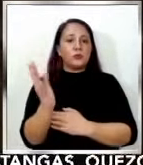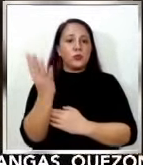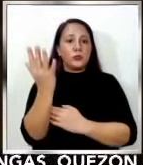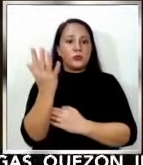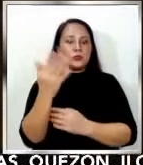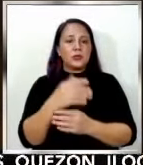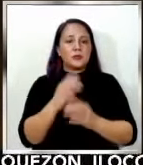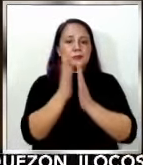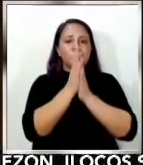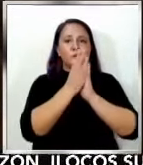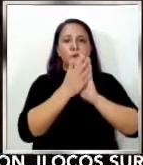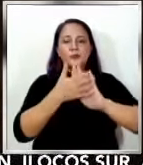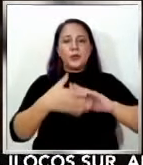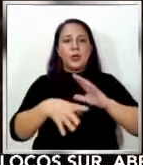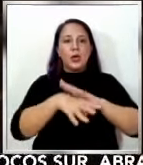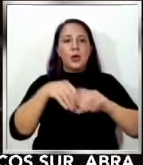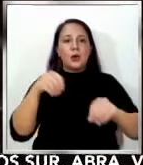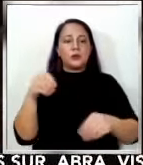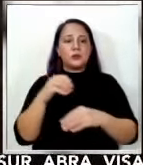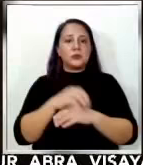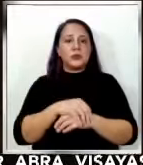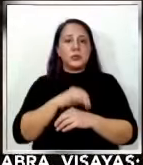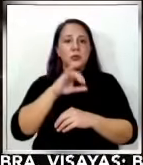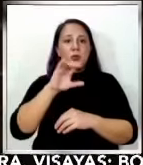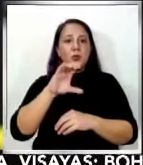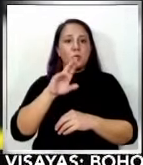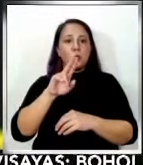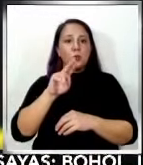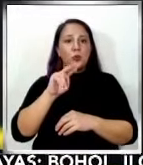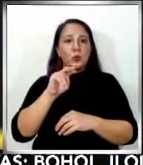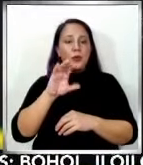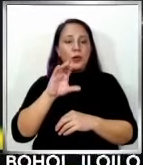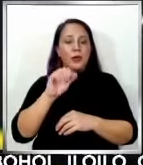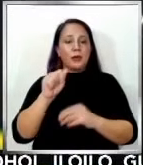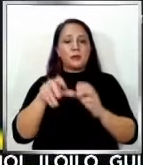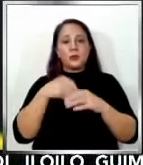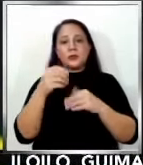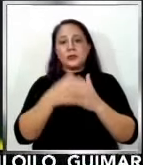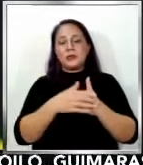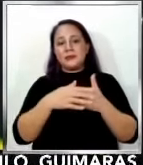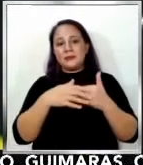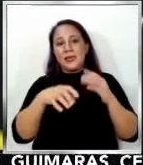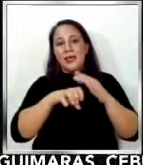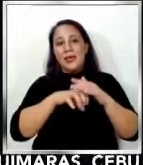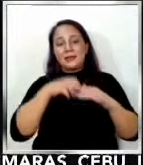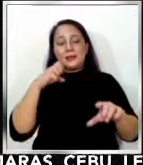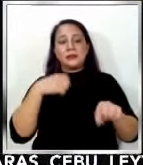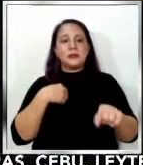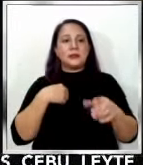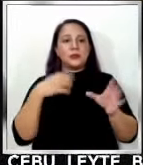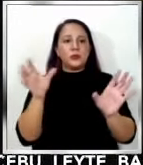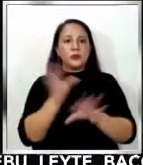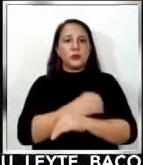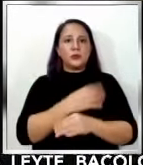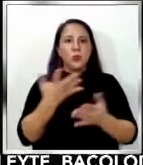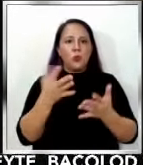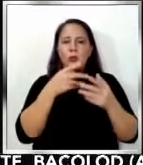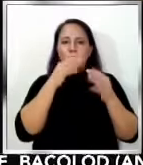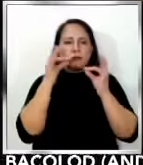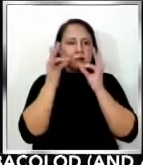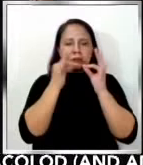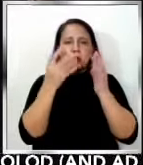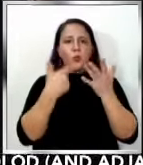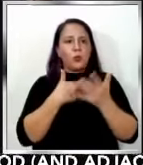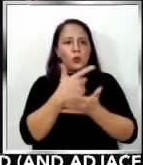nang nakalabas si Cuenca gamit ang back exit ng istasyon. Ayon kay Bakay, walang nakuhang illegal na droga at firearm o